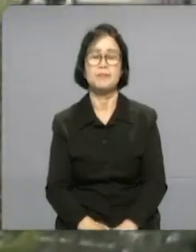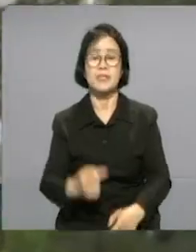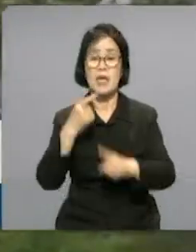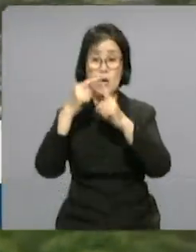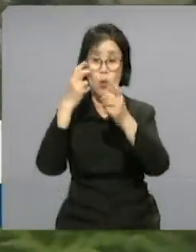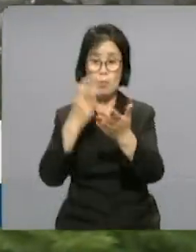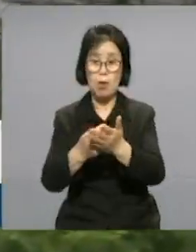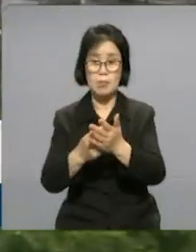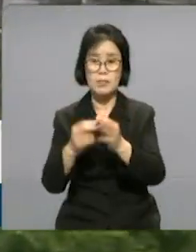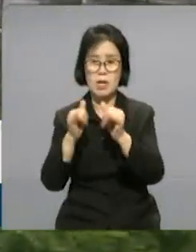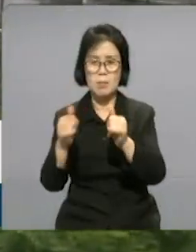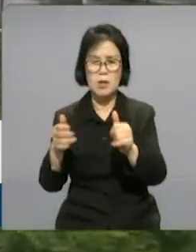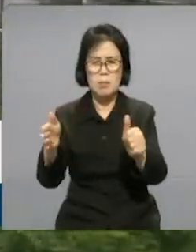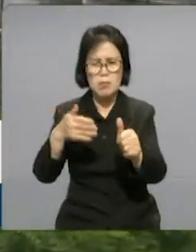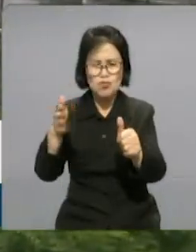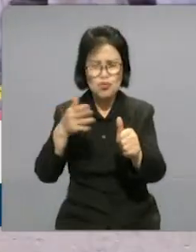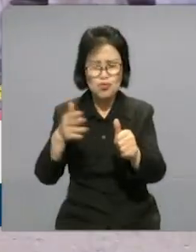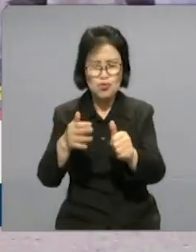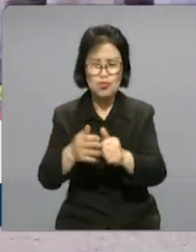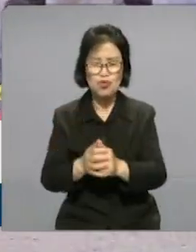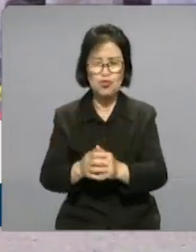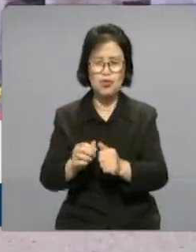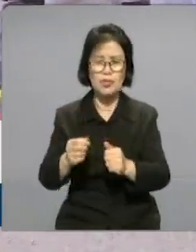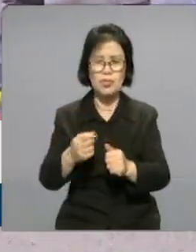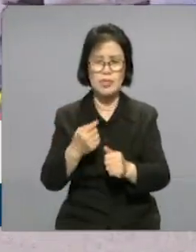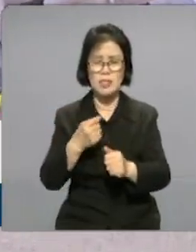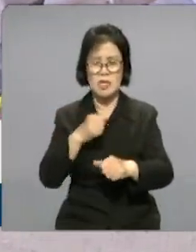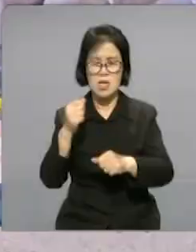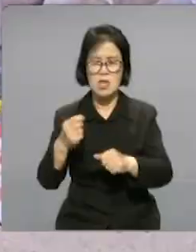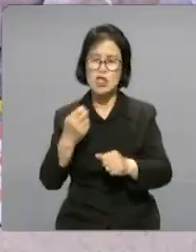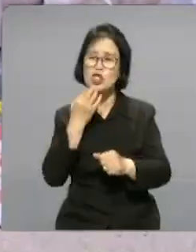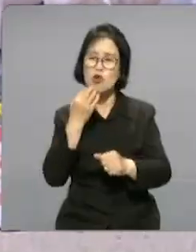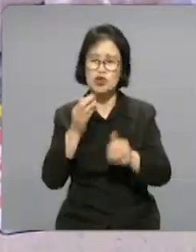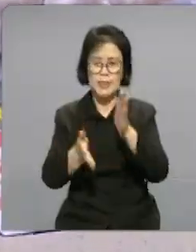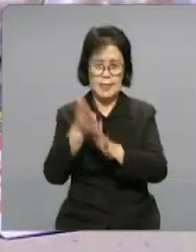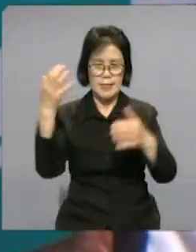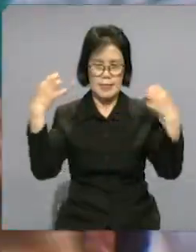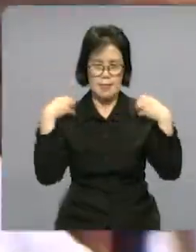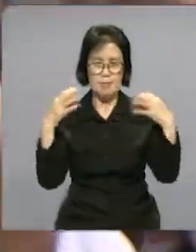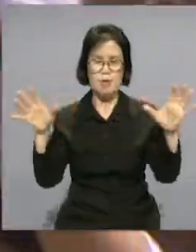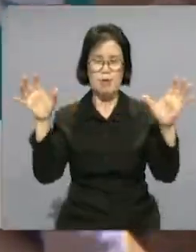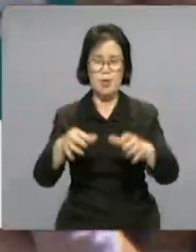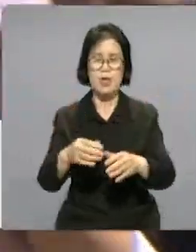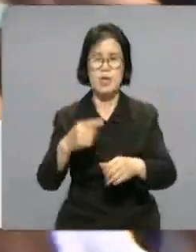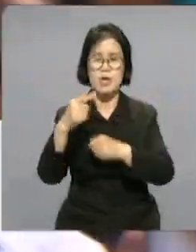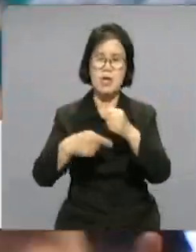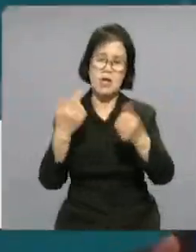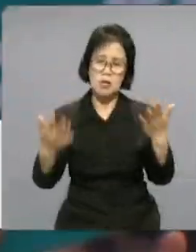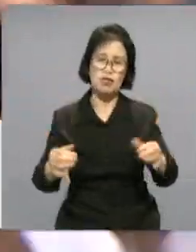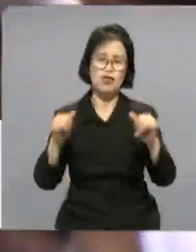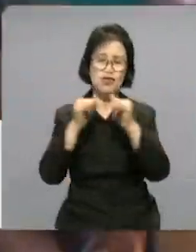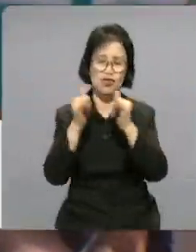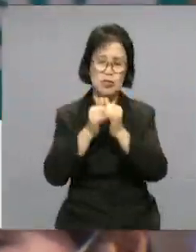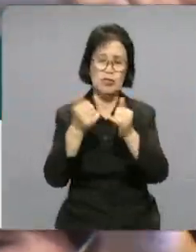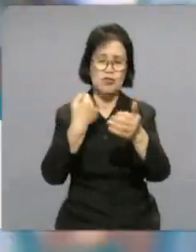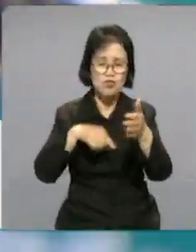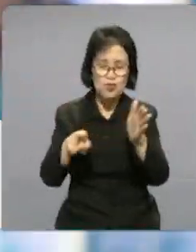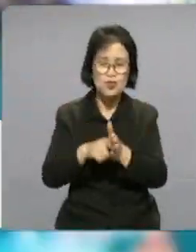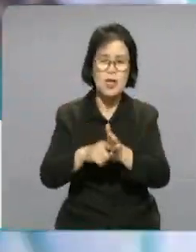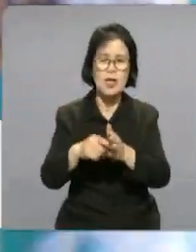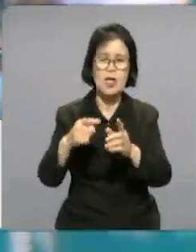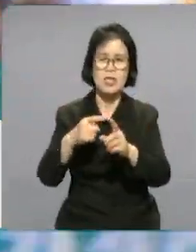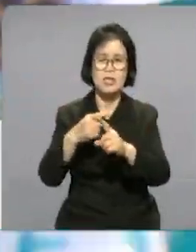간호법으로 민심을 튼다는 의미를 담은 민트색 물결이 서울시청 앞을 메웠습니다. 연차 투쟁을 위해 제주 등에서 모인